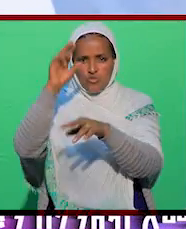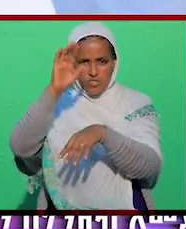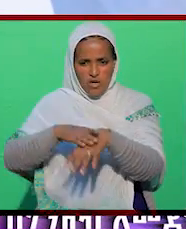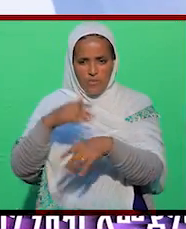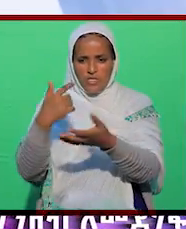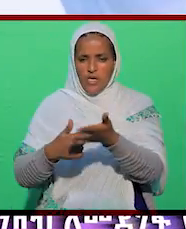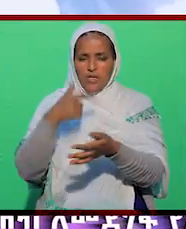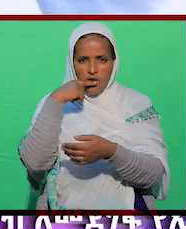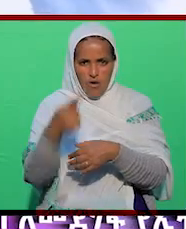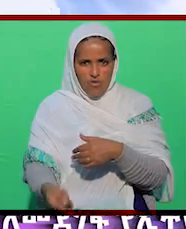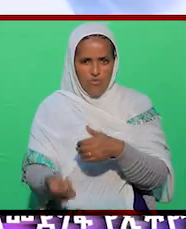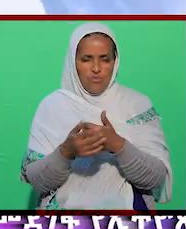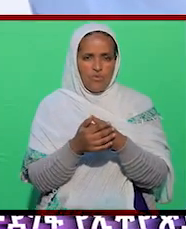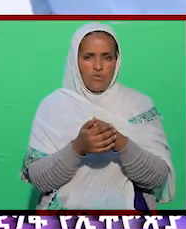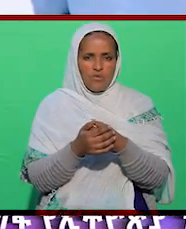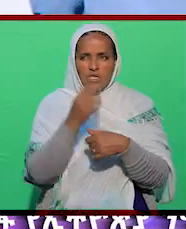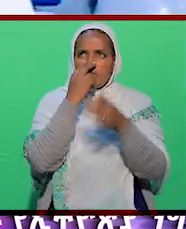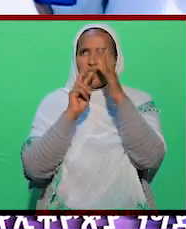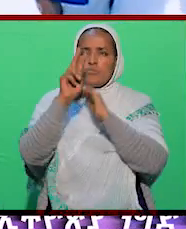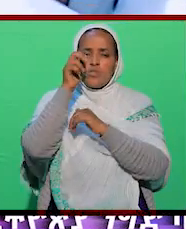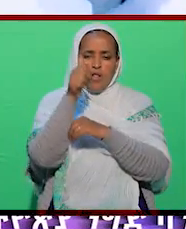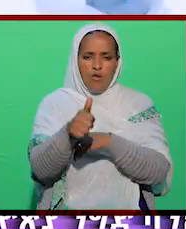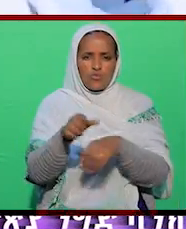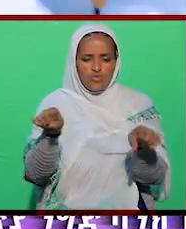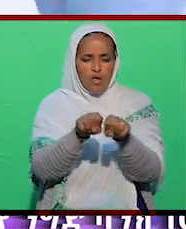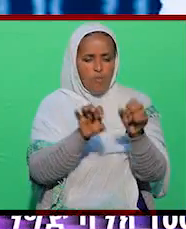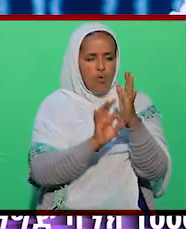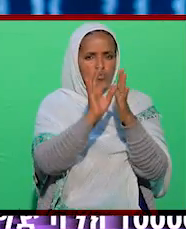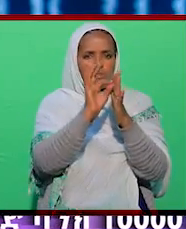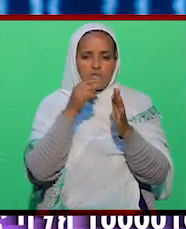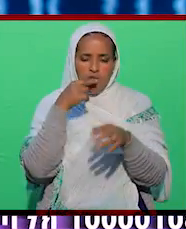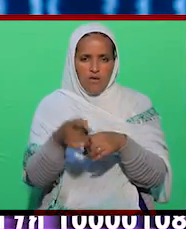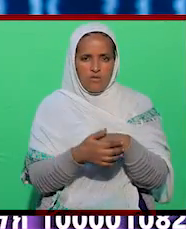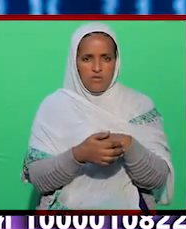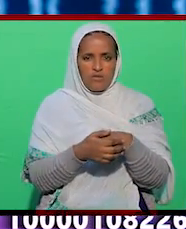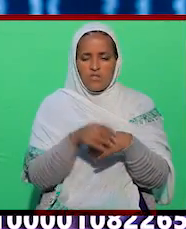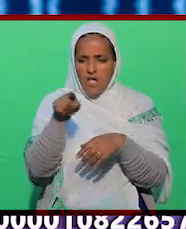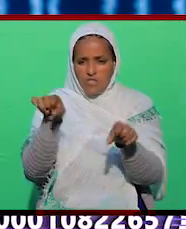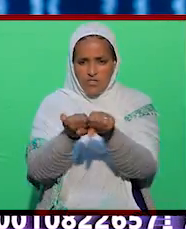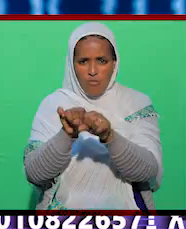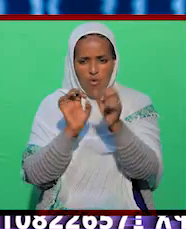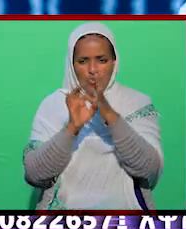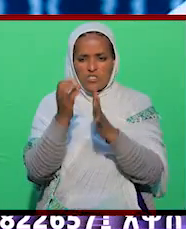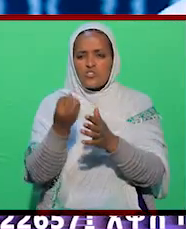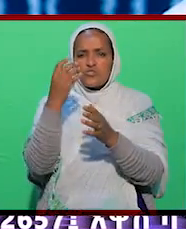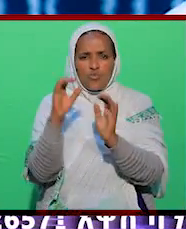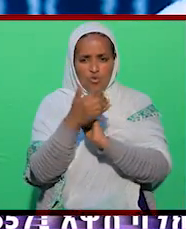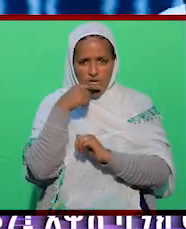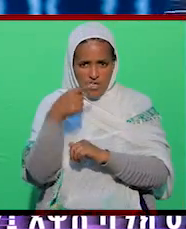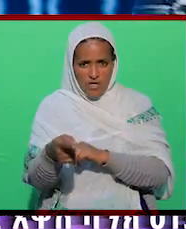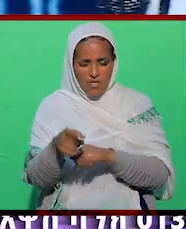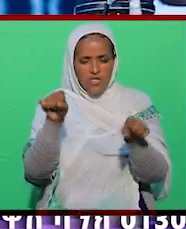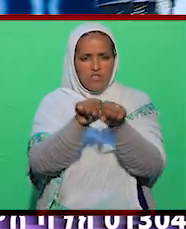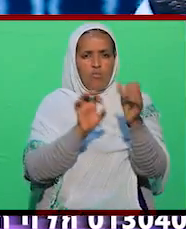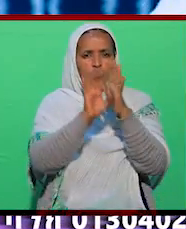ለምሳሌ ስሙን ሲጠራበት እንትን እላለሁ። እንደው ትንቢታቸው ራሱ እኮ ጫማ ቁጥር ነው የሚናገሩት። ልንገርህ ያንተ ጫማ